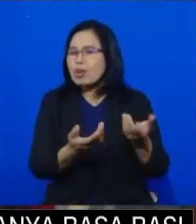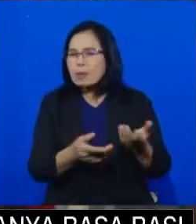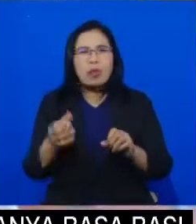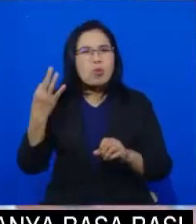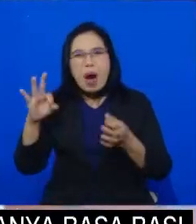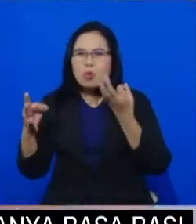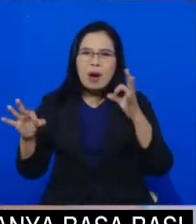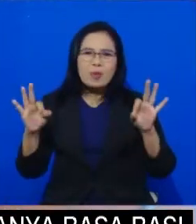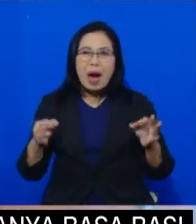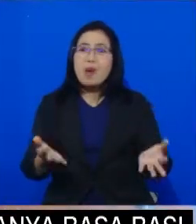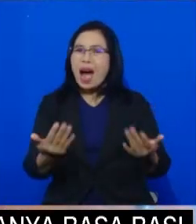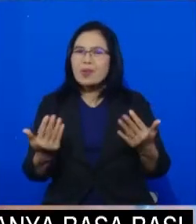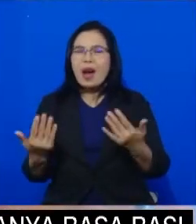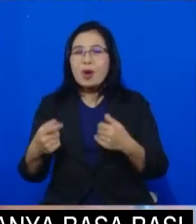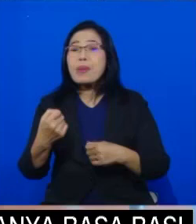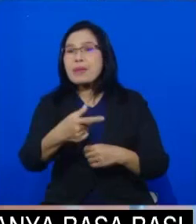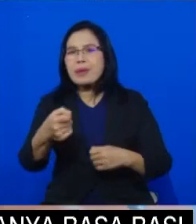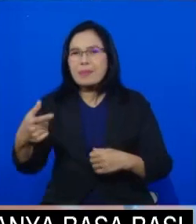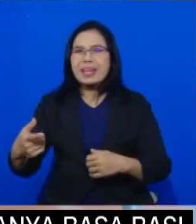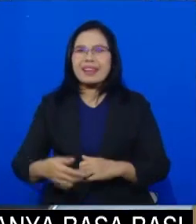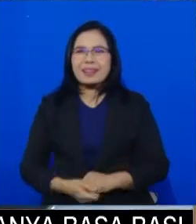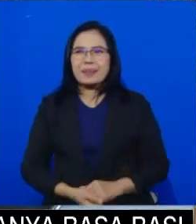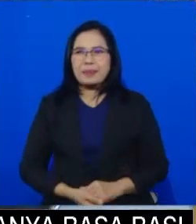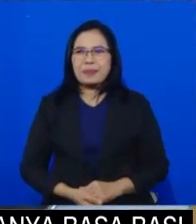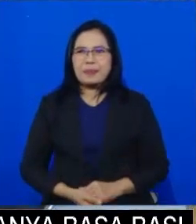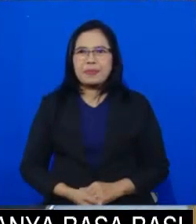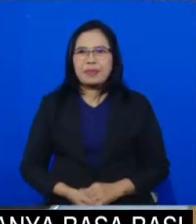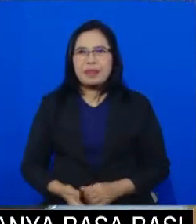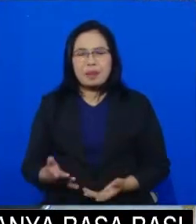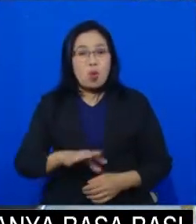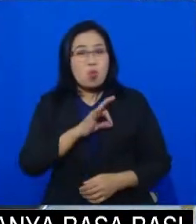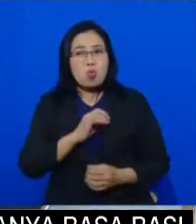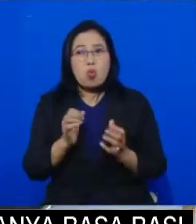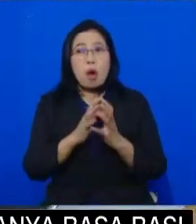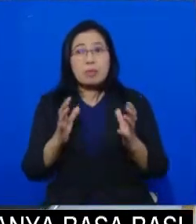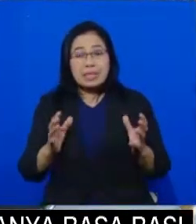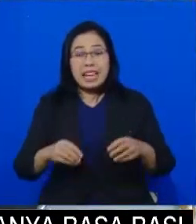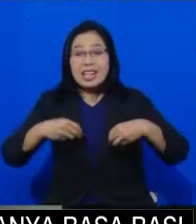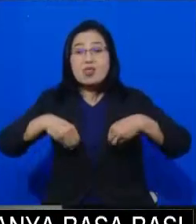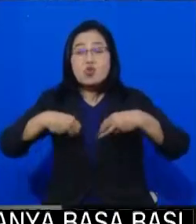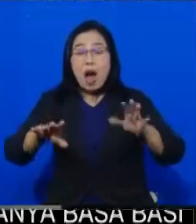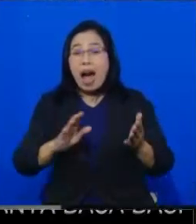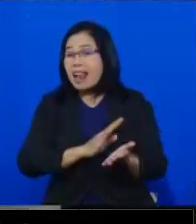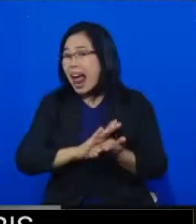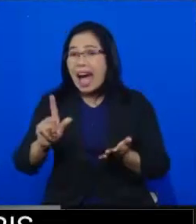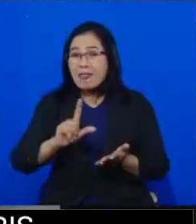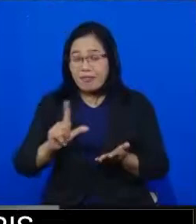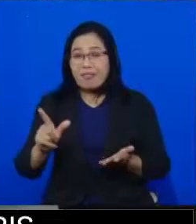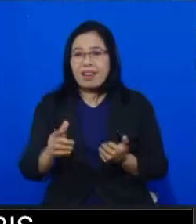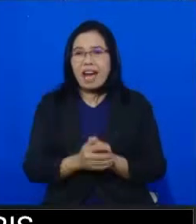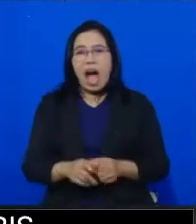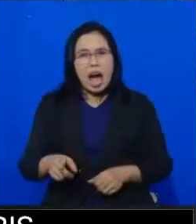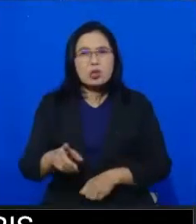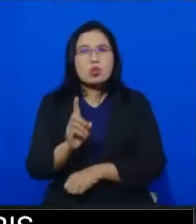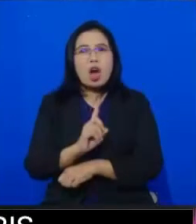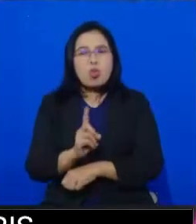yang ini. Meski beberapa pedagang mendapat keuntungan cukup besar dari berjualan live, namun masih ada toko di Tanah Abang yang